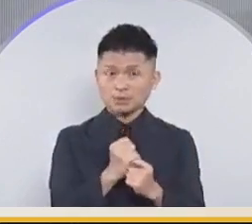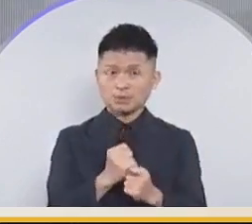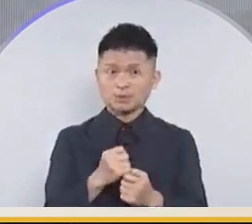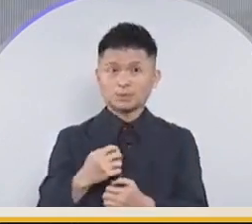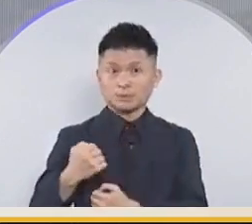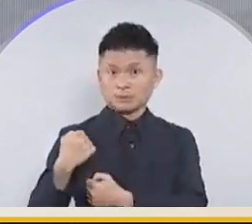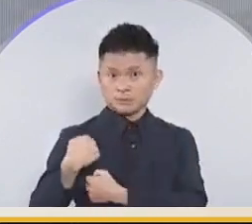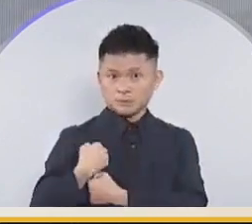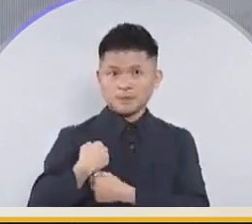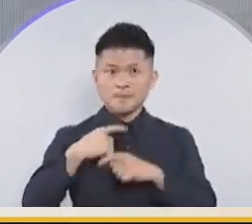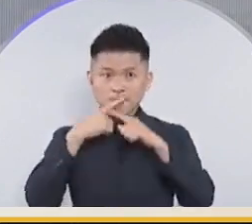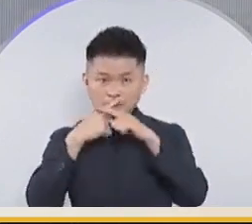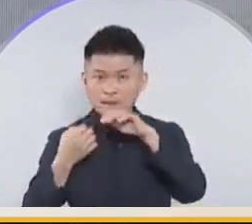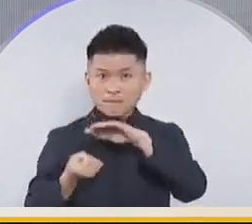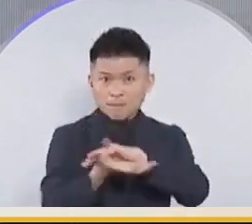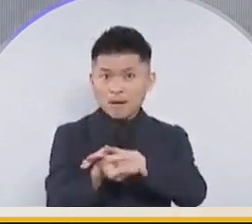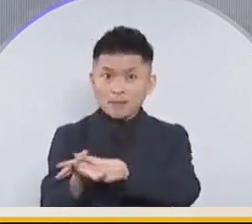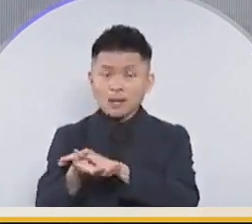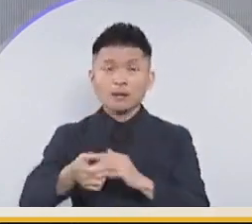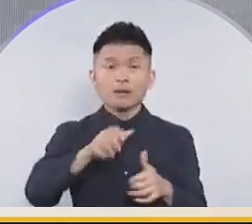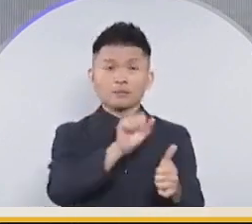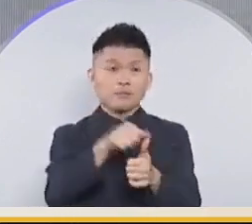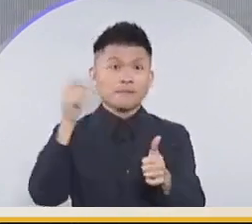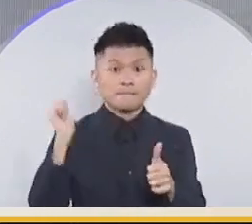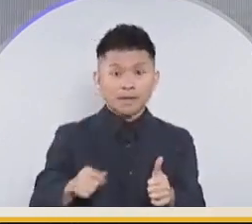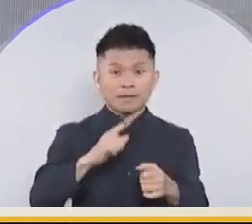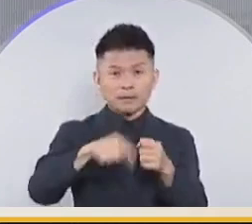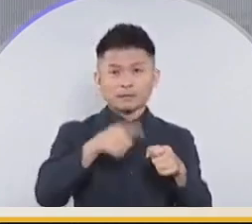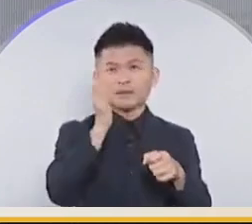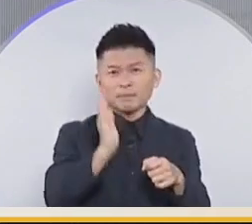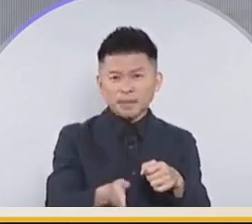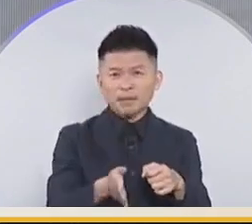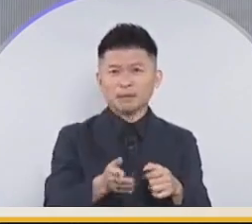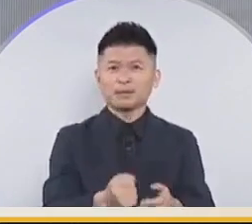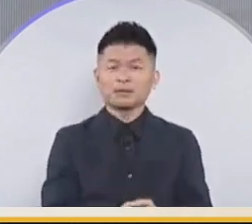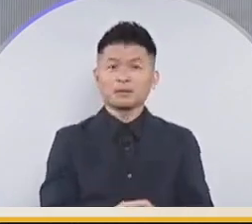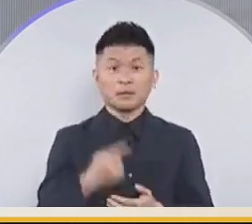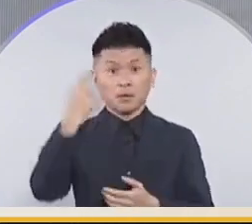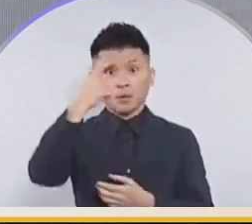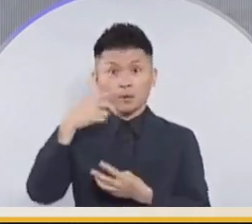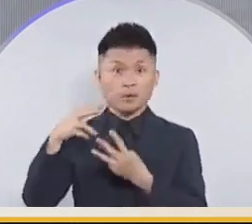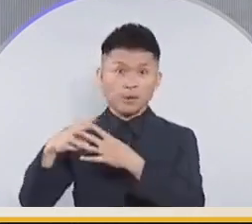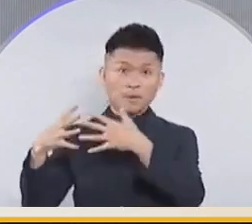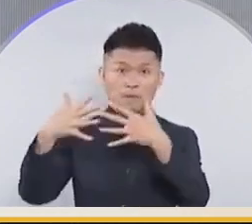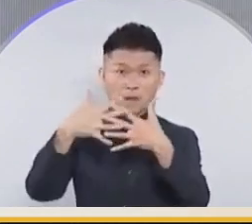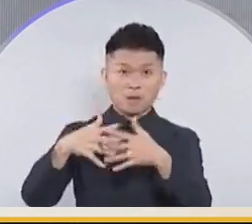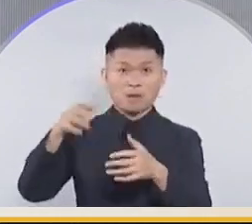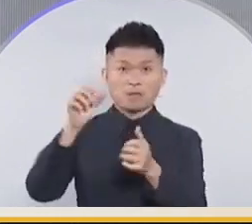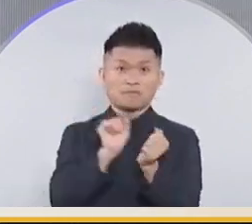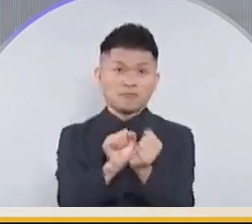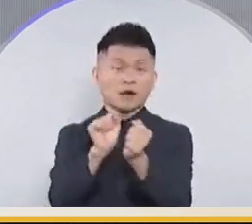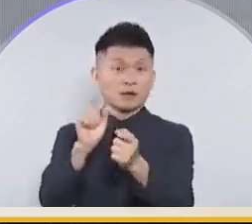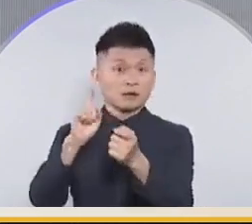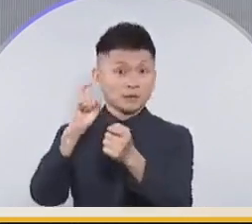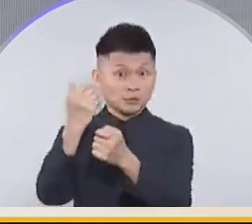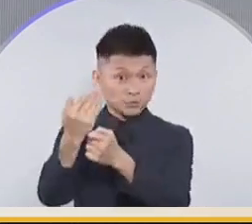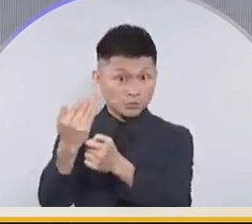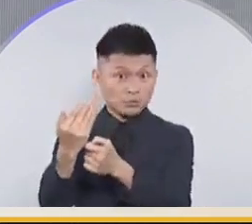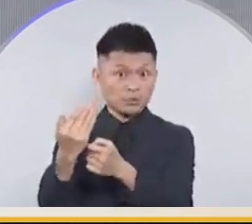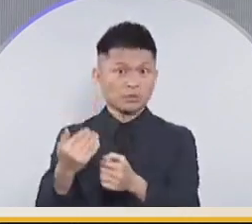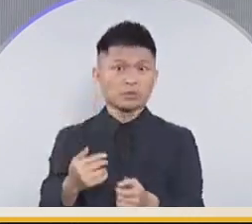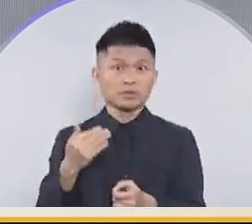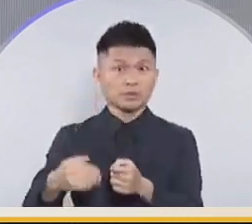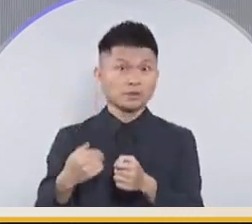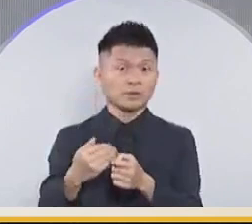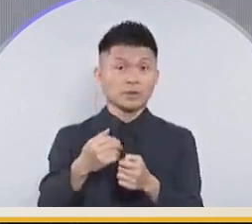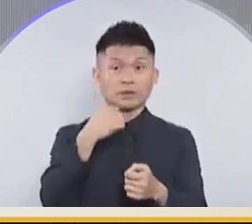事泄密案平均判刑1年半。欧美国家是19年了，我们是1年半，这